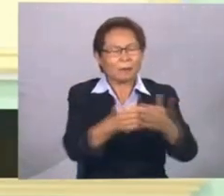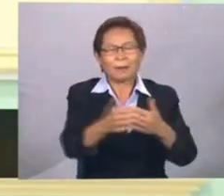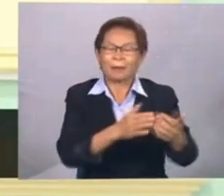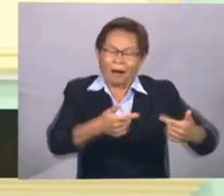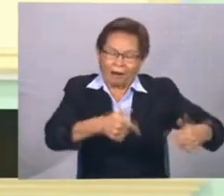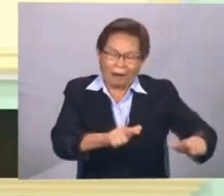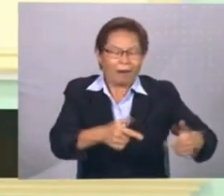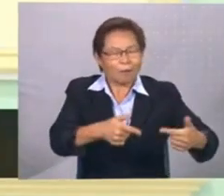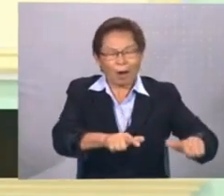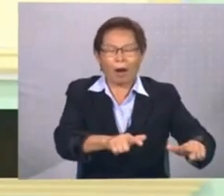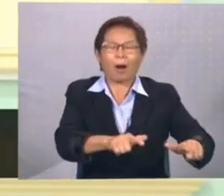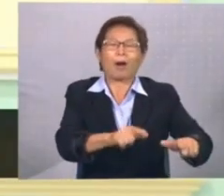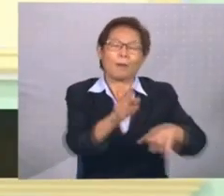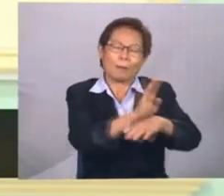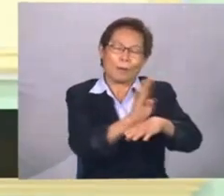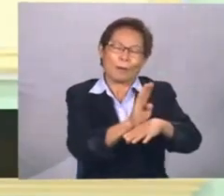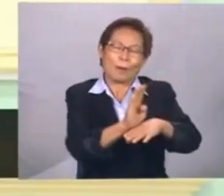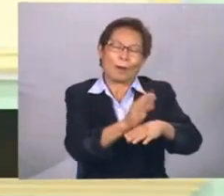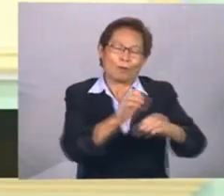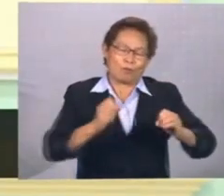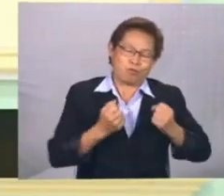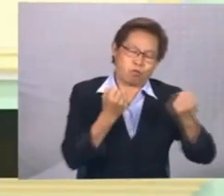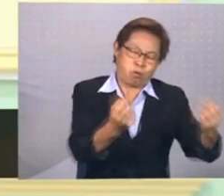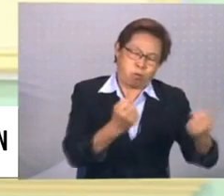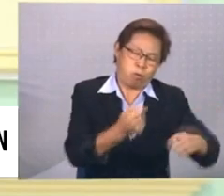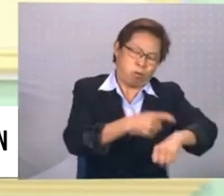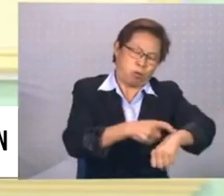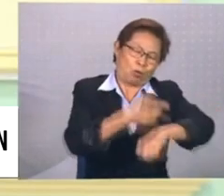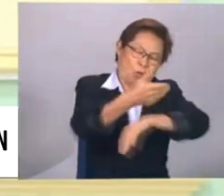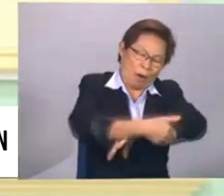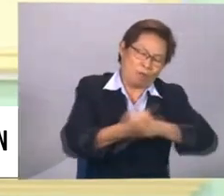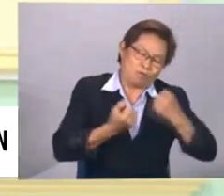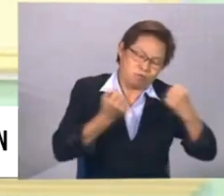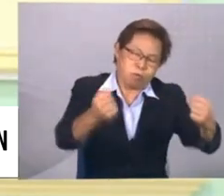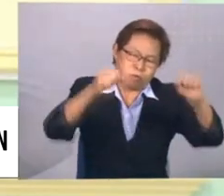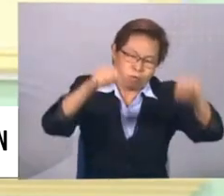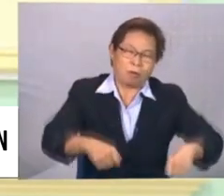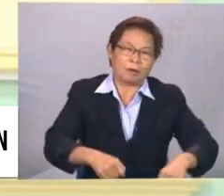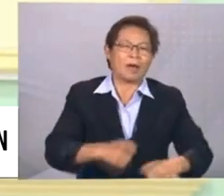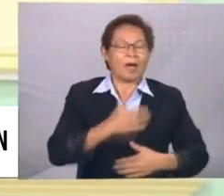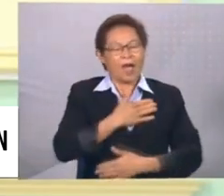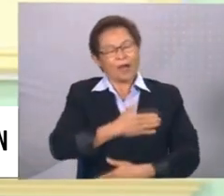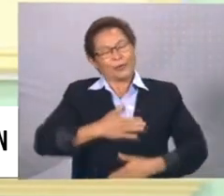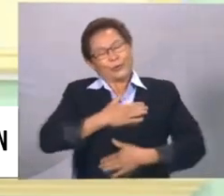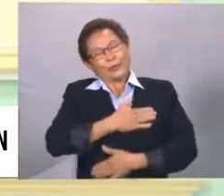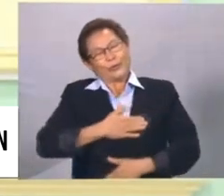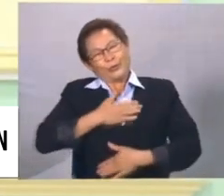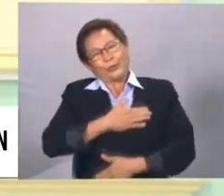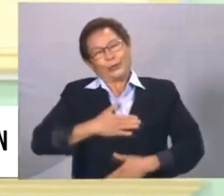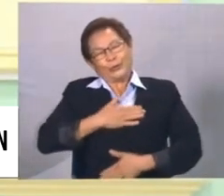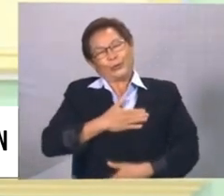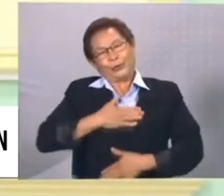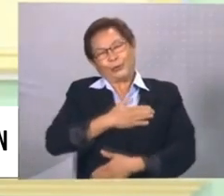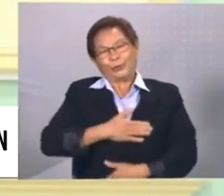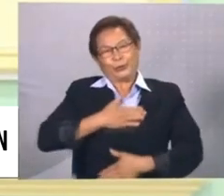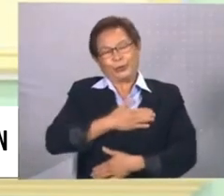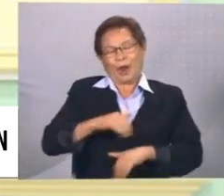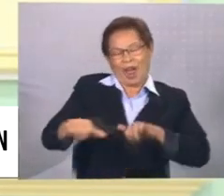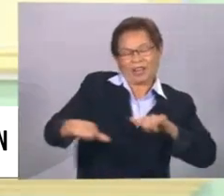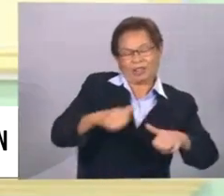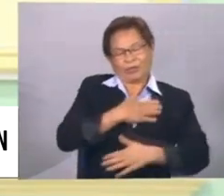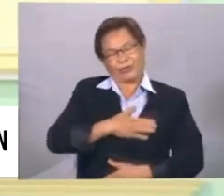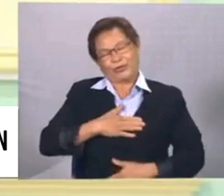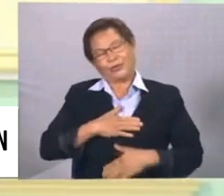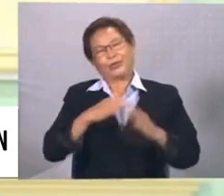galakkan beroperasi di waktu malam ikuti Betiri ada-ada sosial tidak dibenarkan